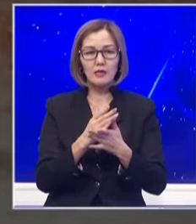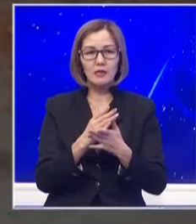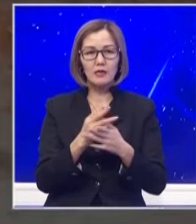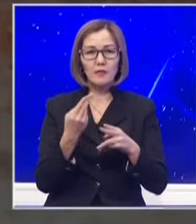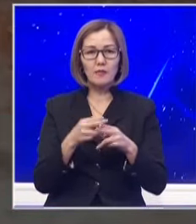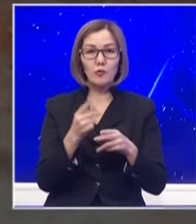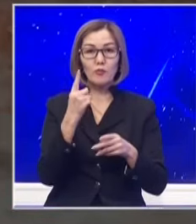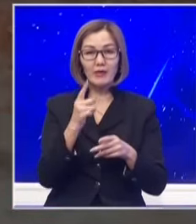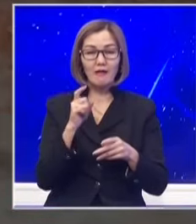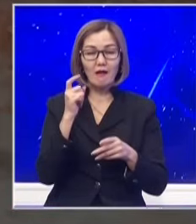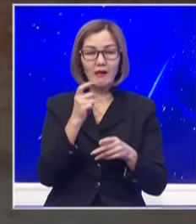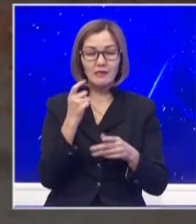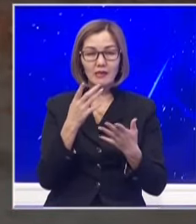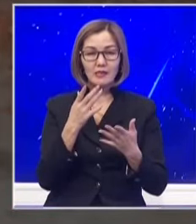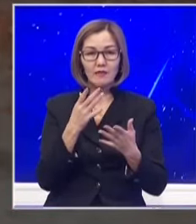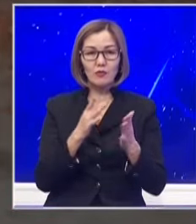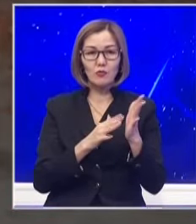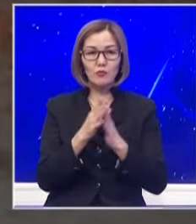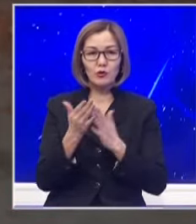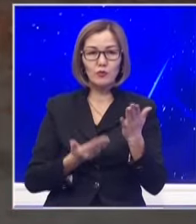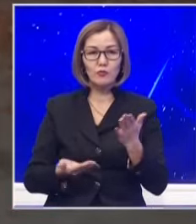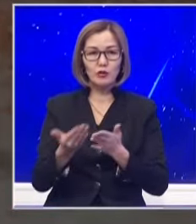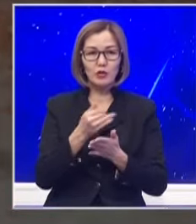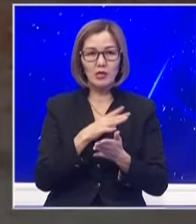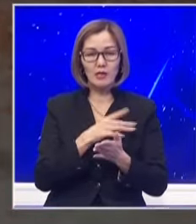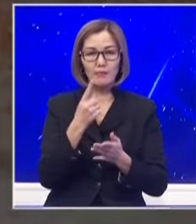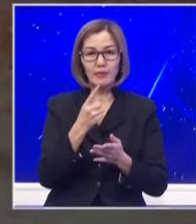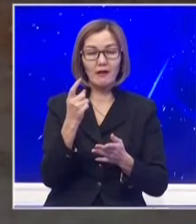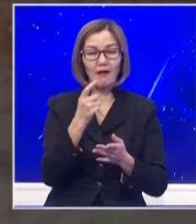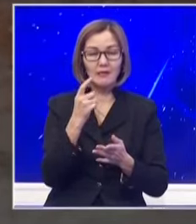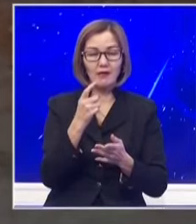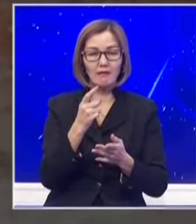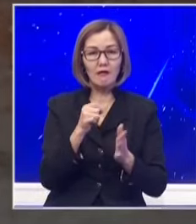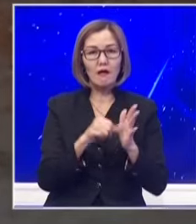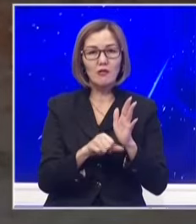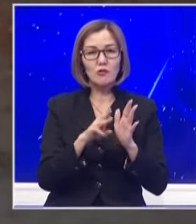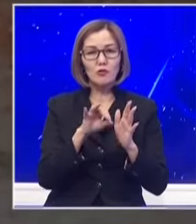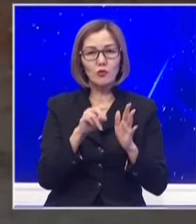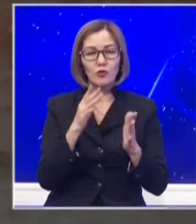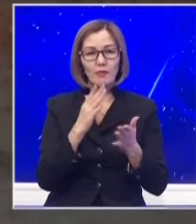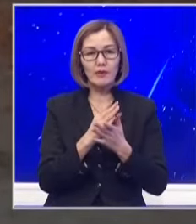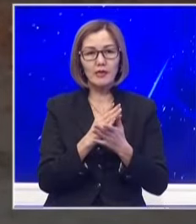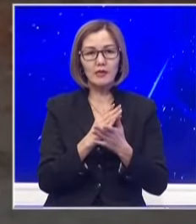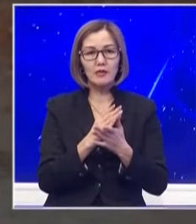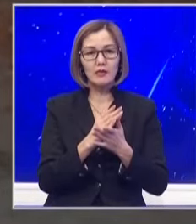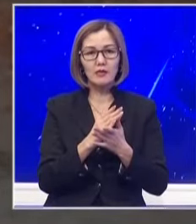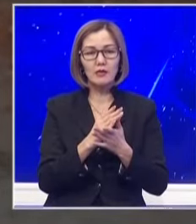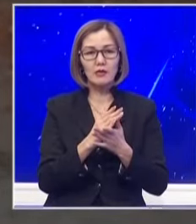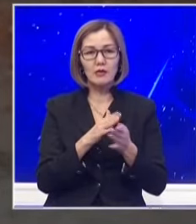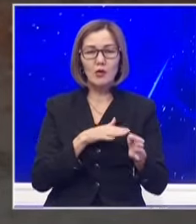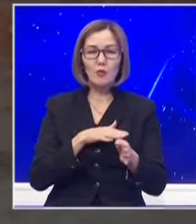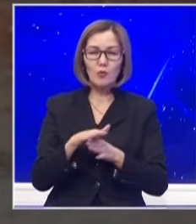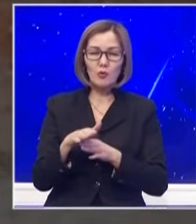Бұл бір хозяйствоныкі. Мынау бір хозяйындікі 600 тонна жатыр. По массиву полностью